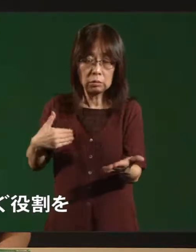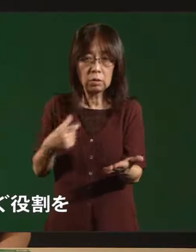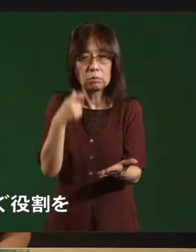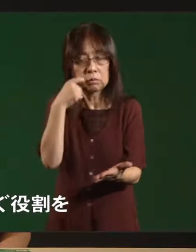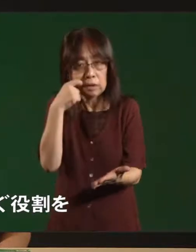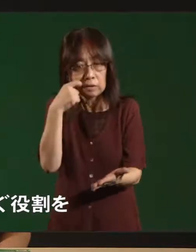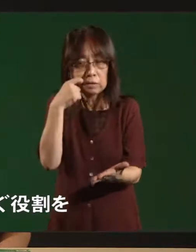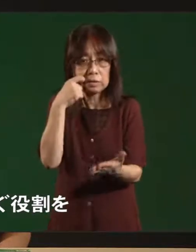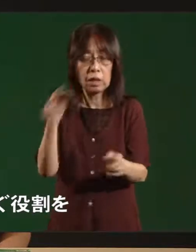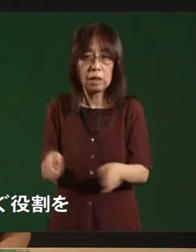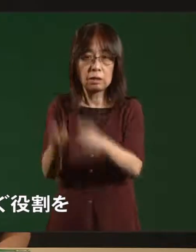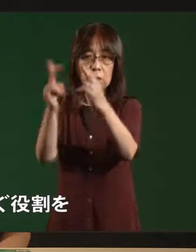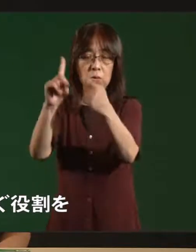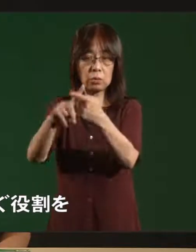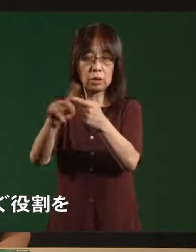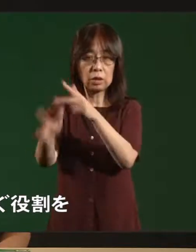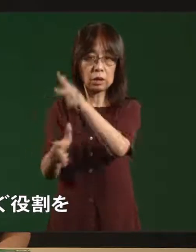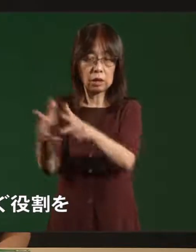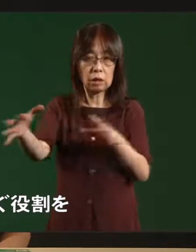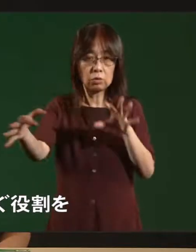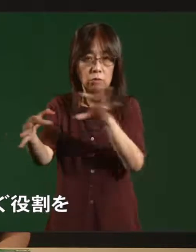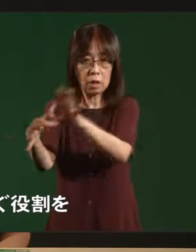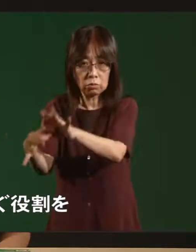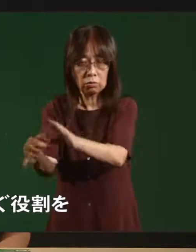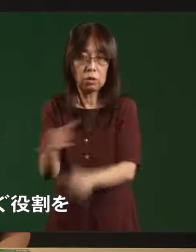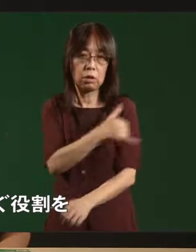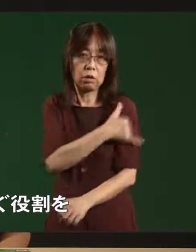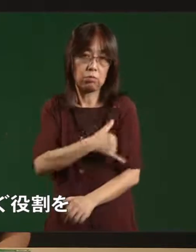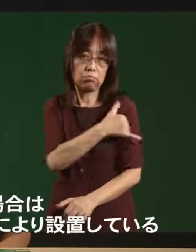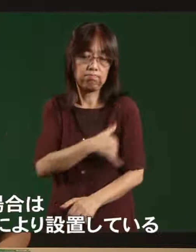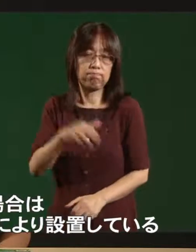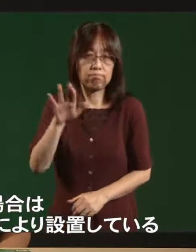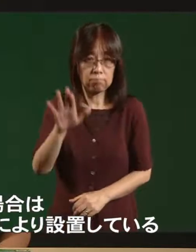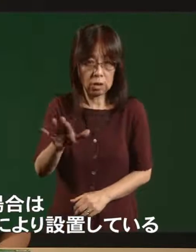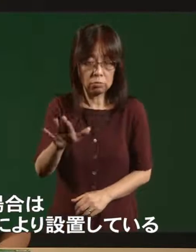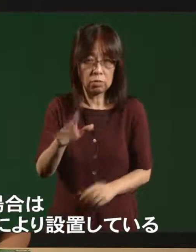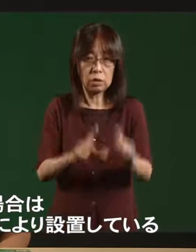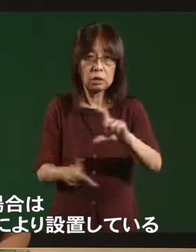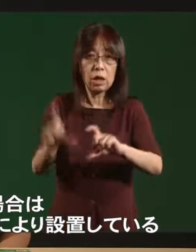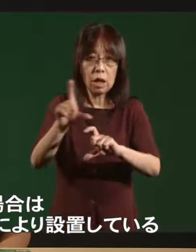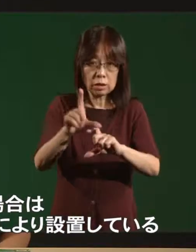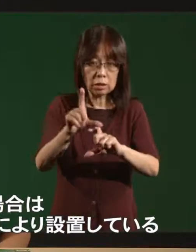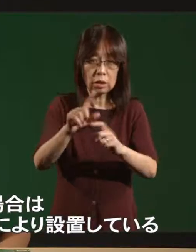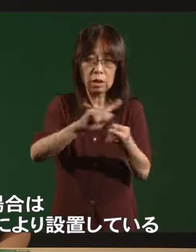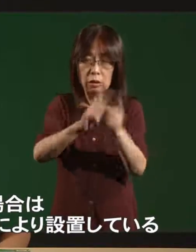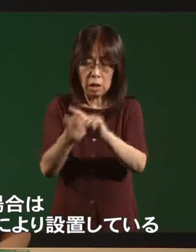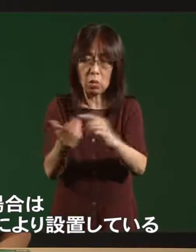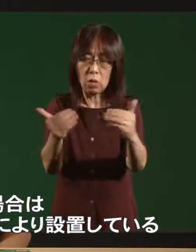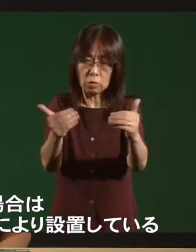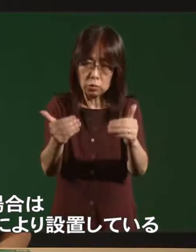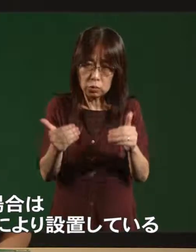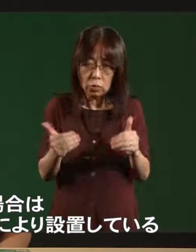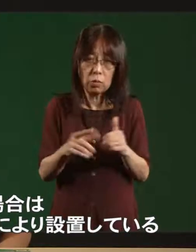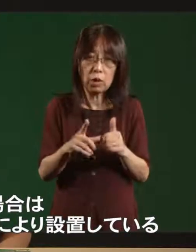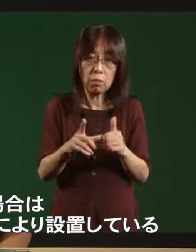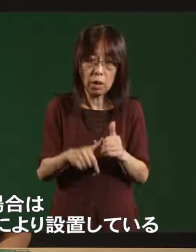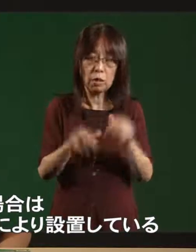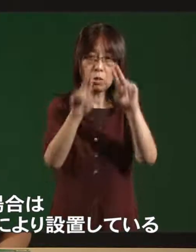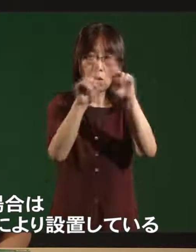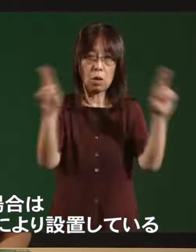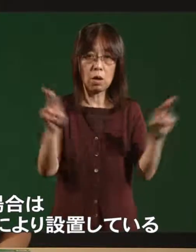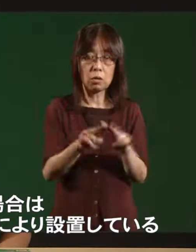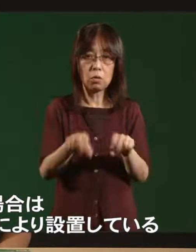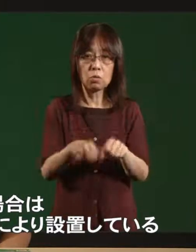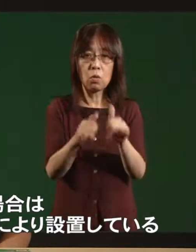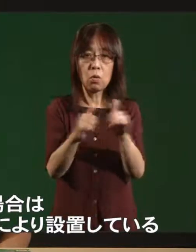な機関へつなぐ役割を担うものとしていますさらに対応が必要な場合は北海道